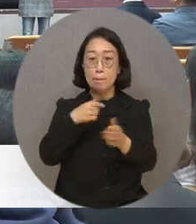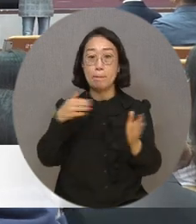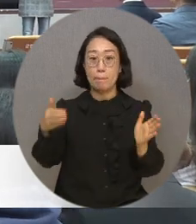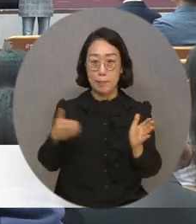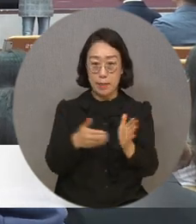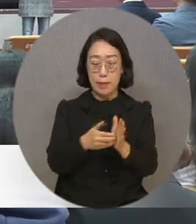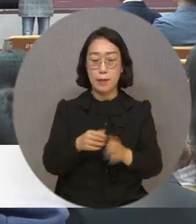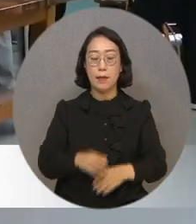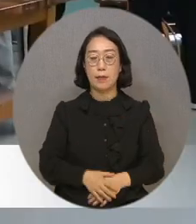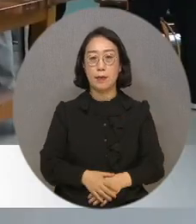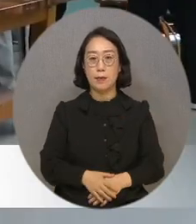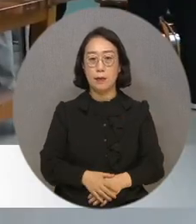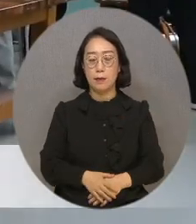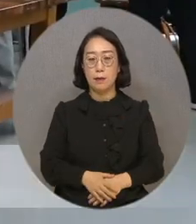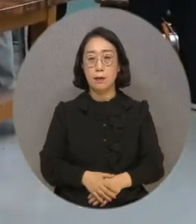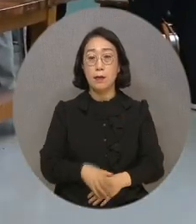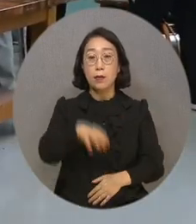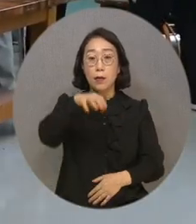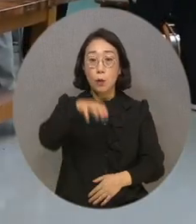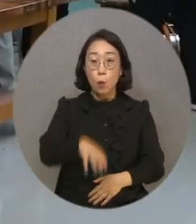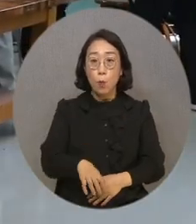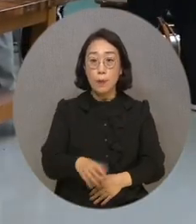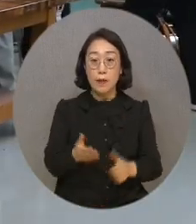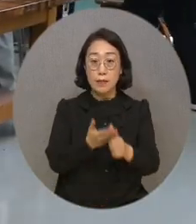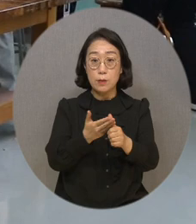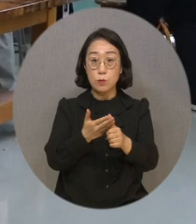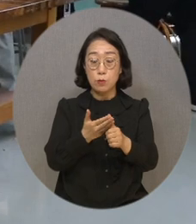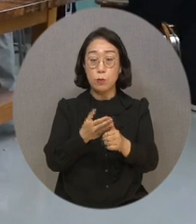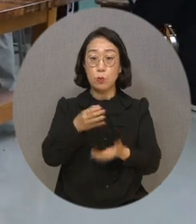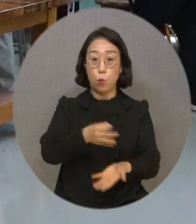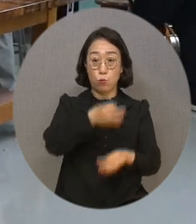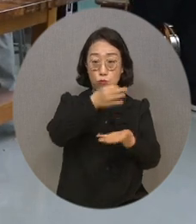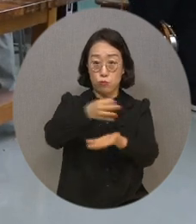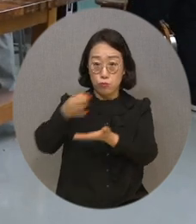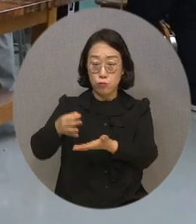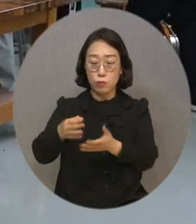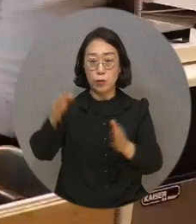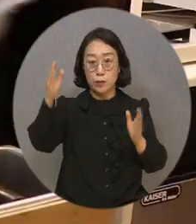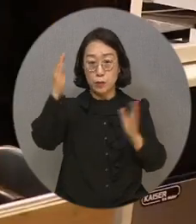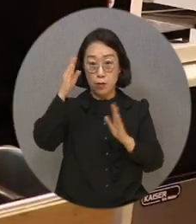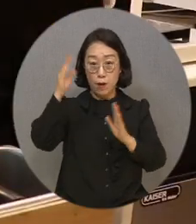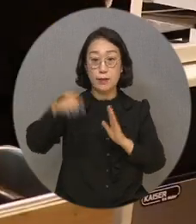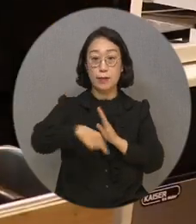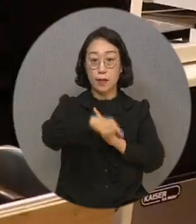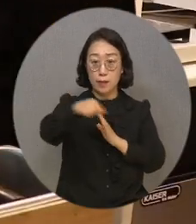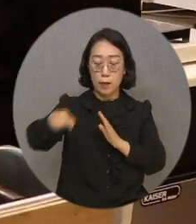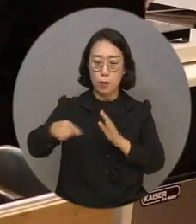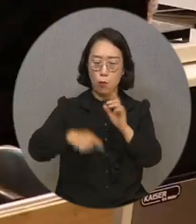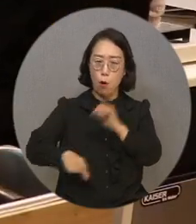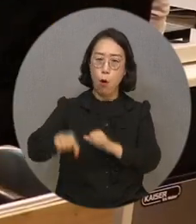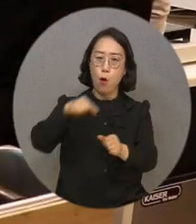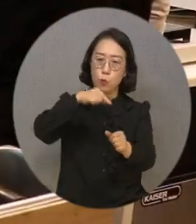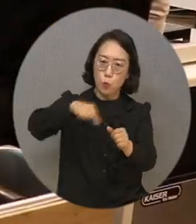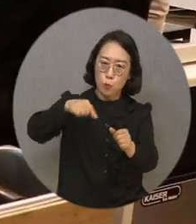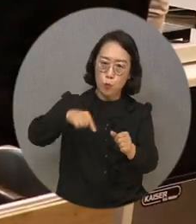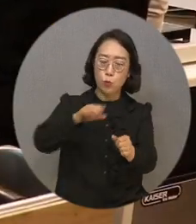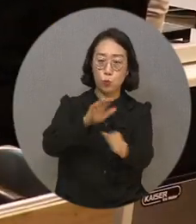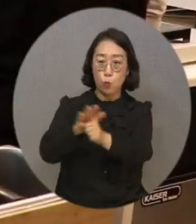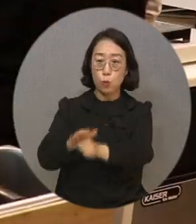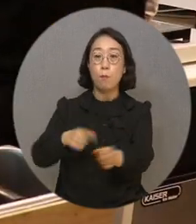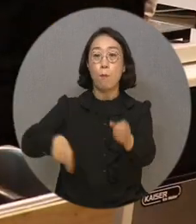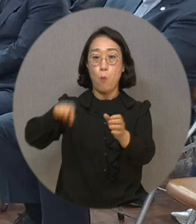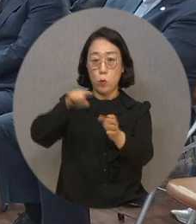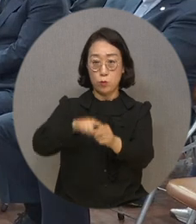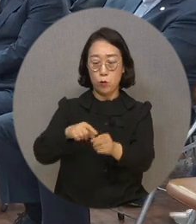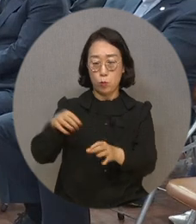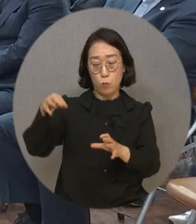전달했습니다. 장흥군 인재육성 장학금은 지역의 젊은 인재에게 더 많은 교육 기회를 제공하기 위해